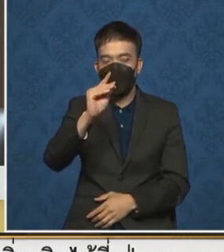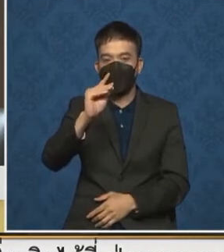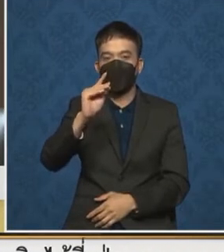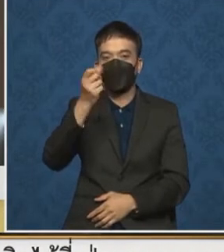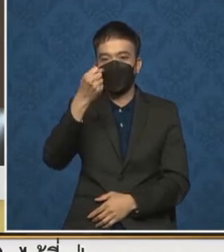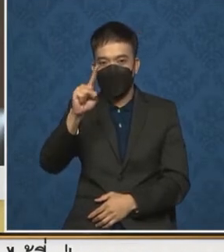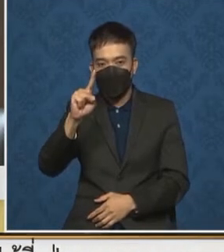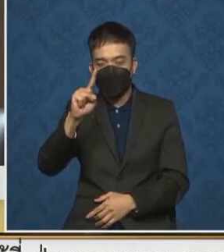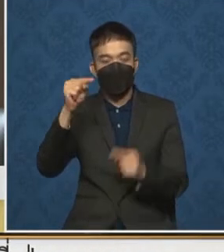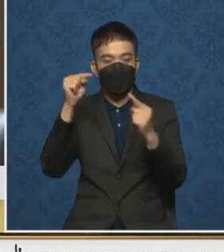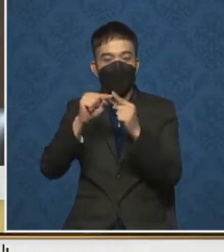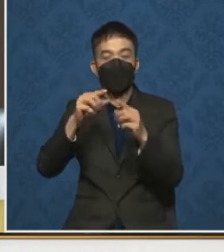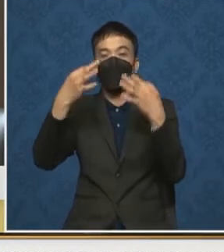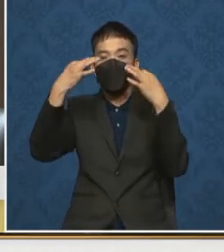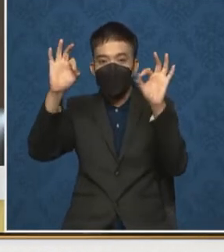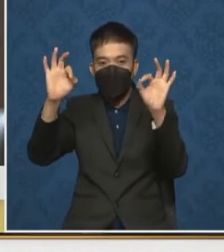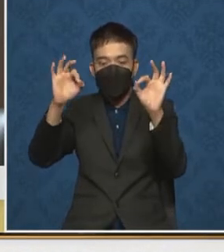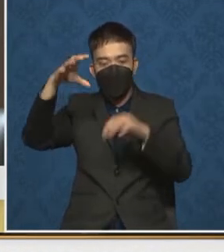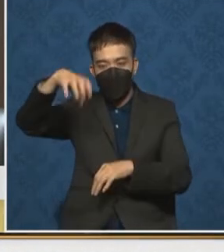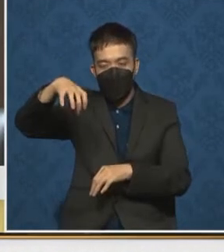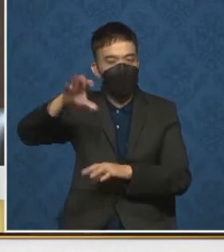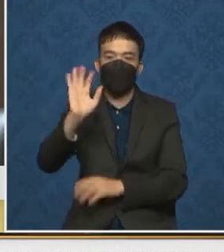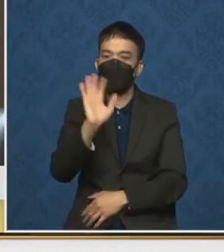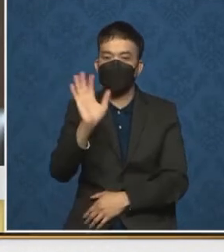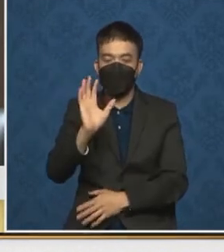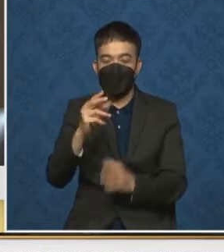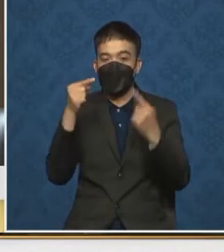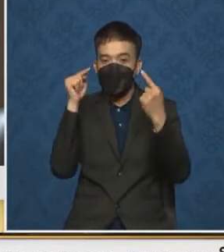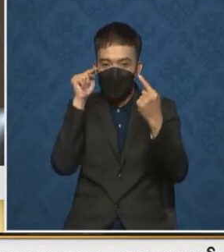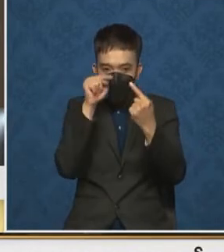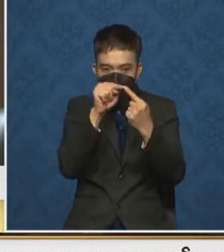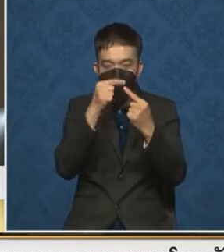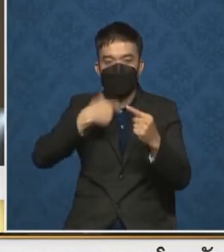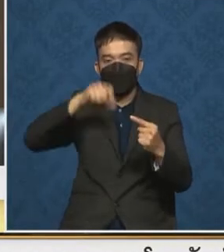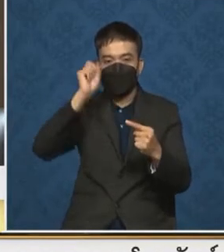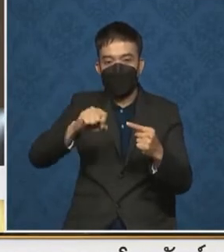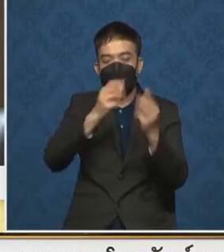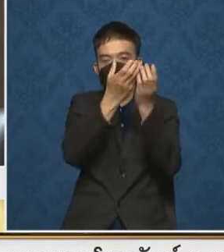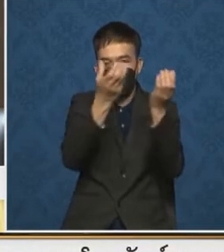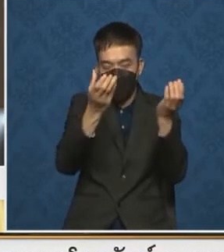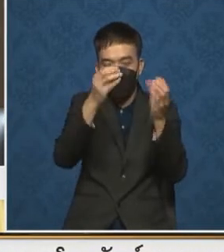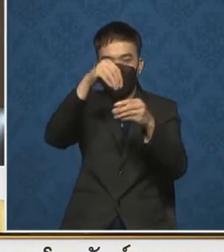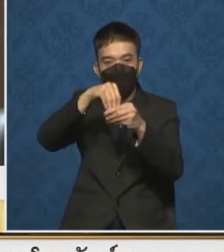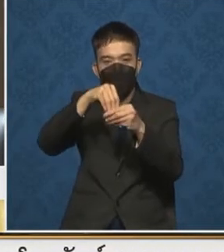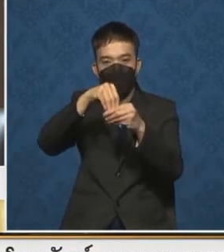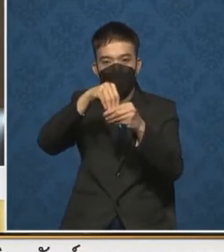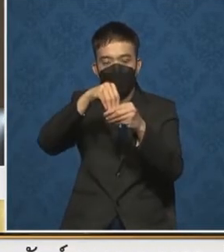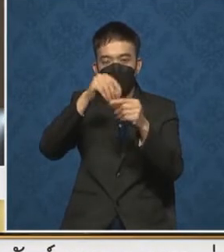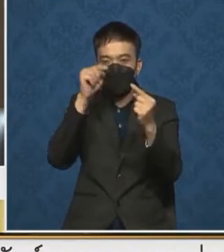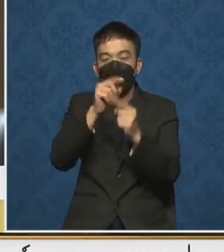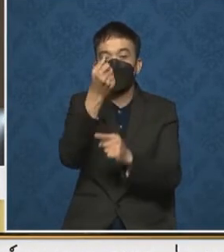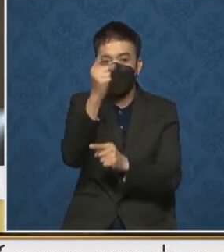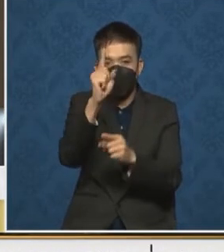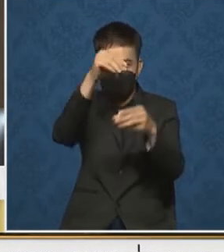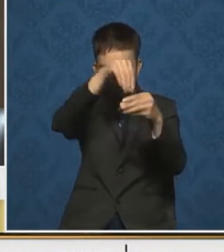แต่จะอยู่ในหมวดสิบสองนะฮะ แต่จะอยู่ในหมด11